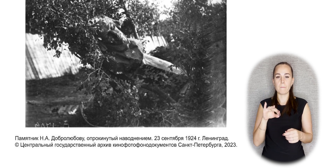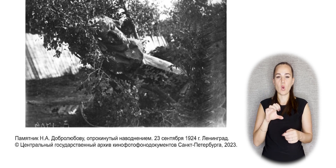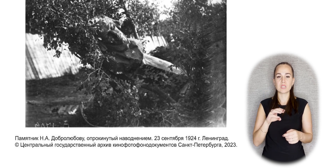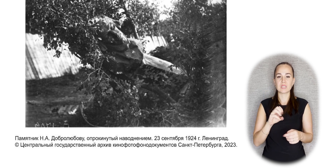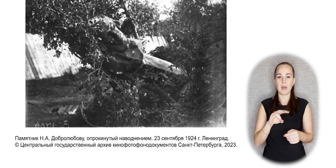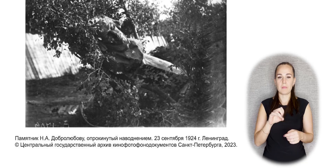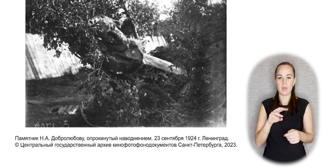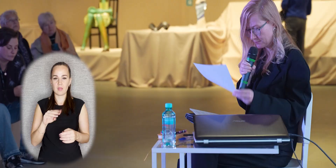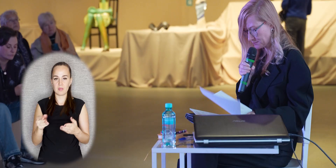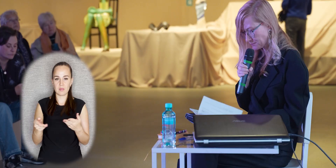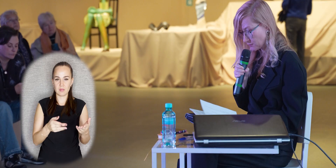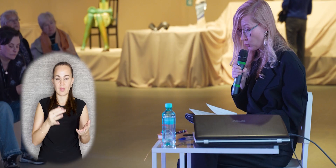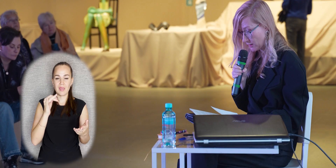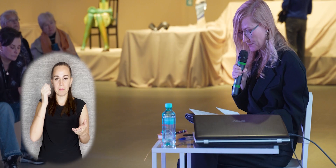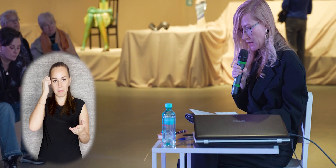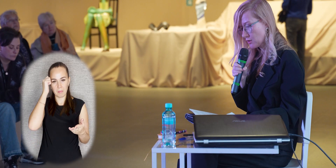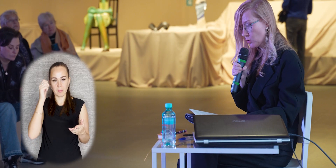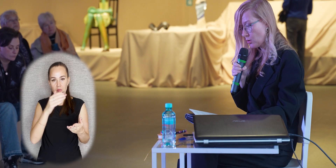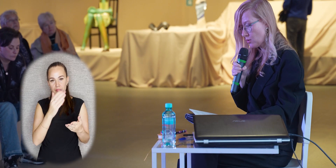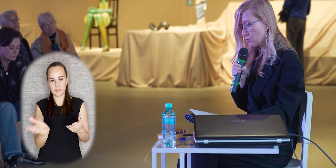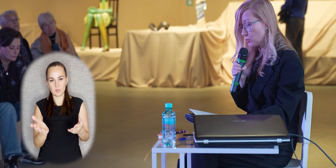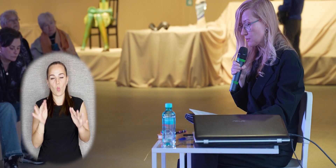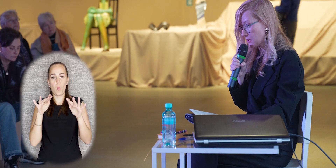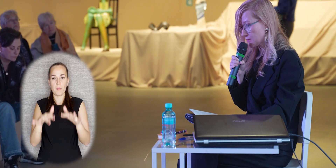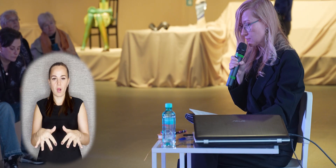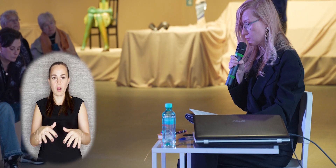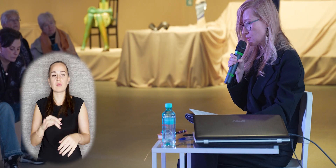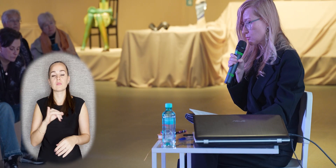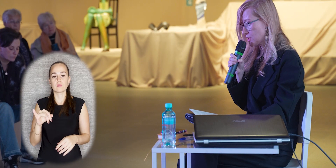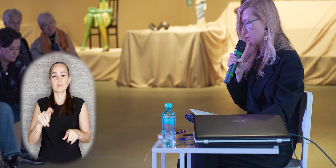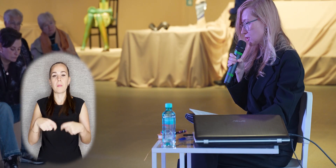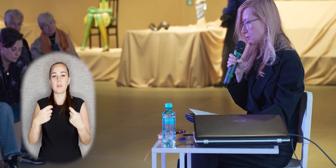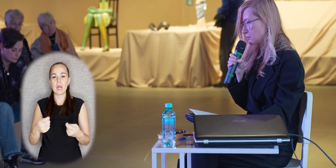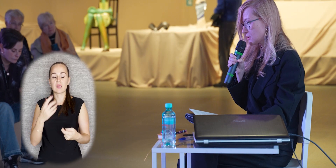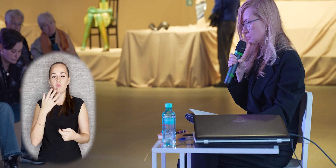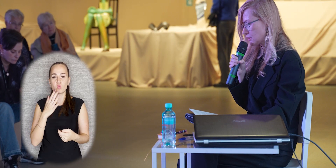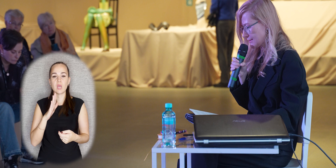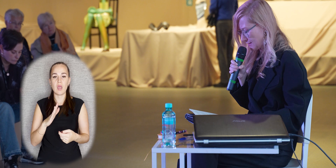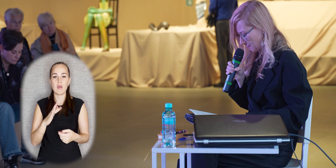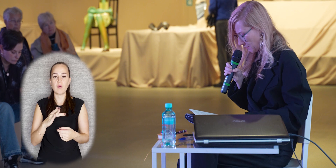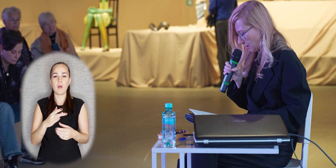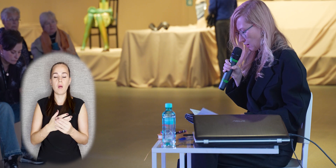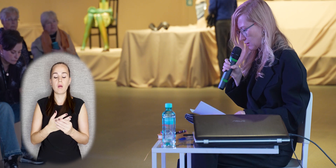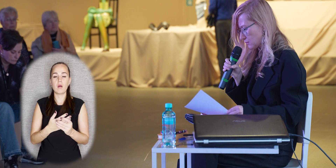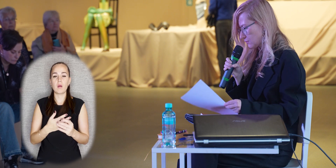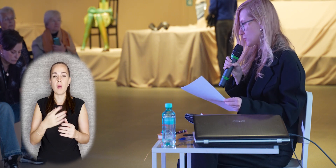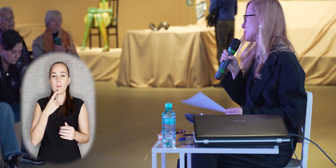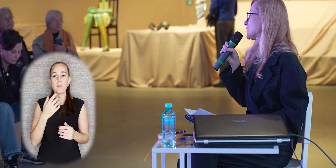памятник упал, но будет передан в музей политической истории России.